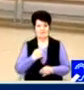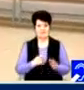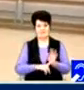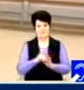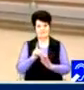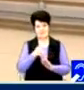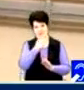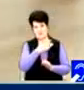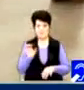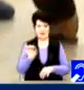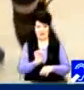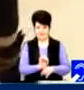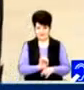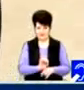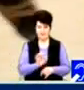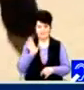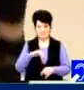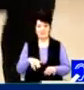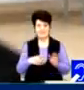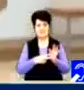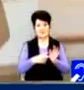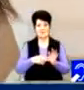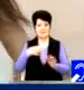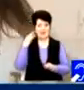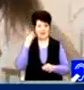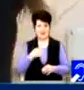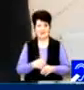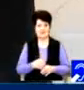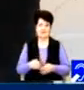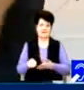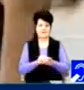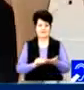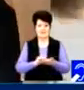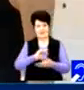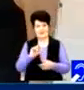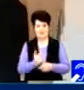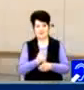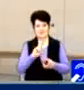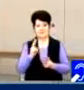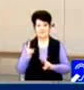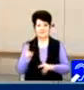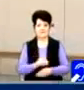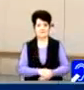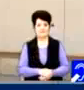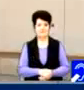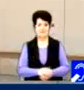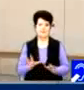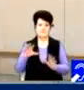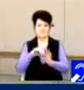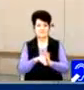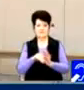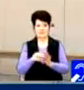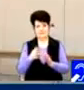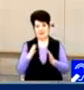pentru un timp oarecare dansurile și peste șapte ani am început A dui iarăși să vreau să dansez mă mișcam prin